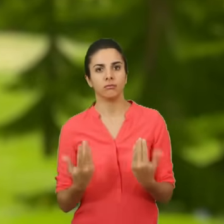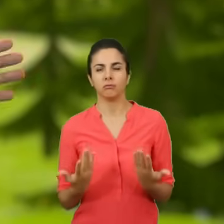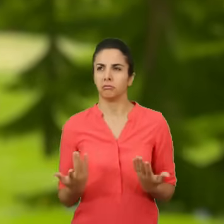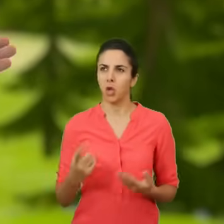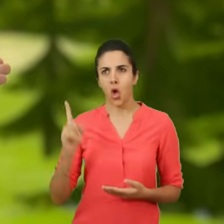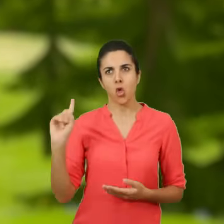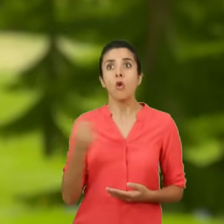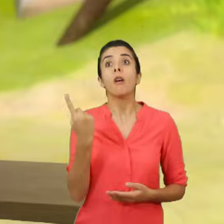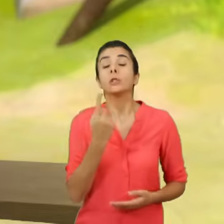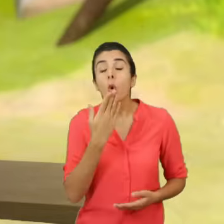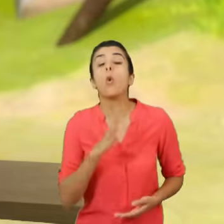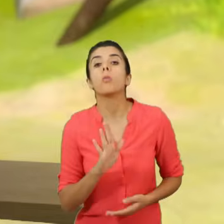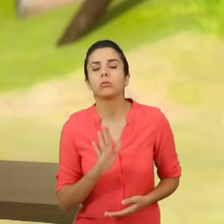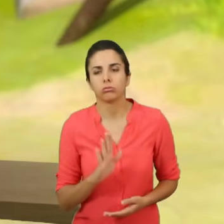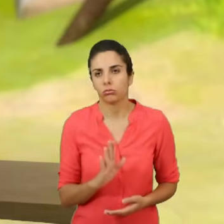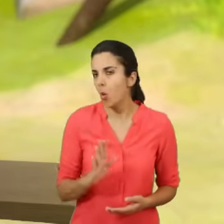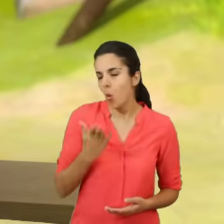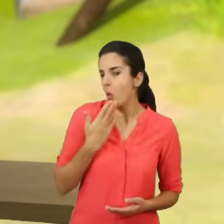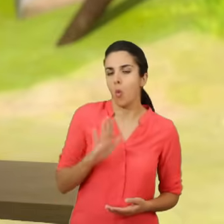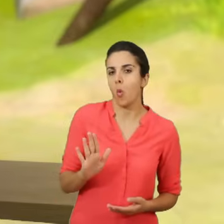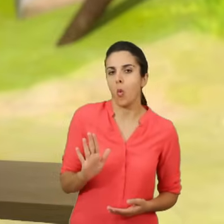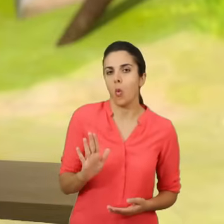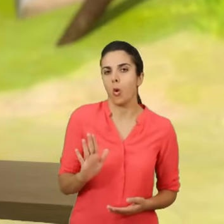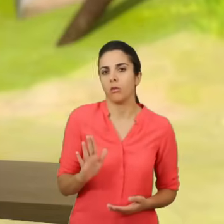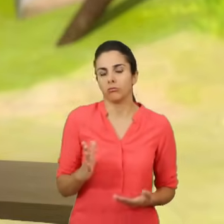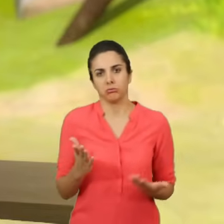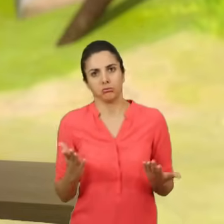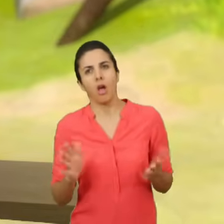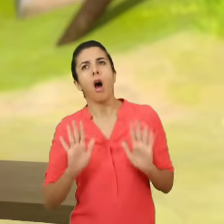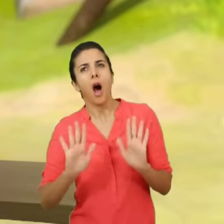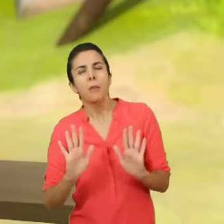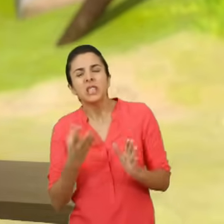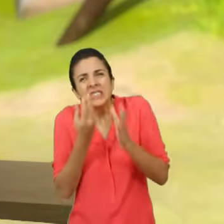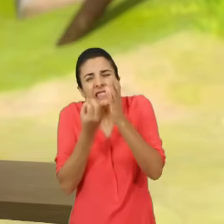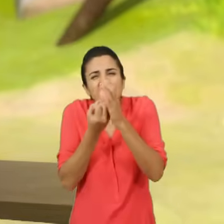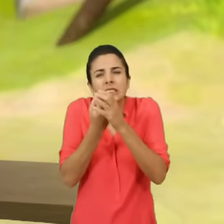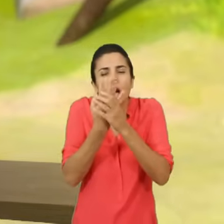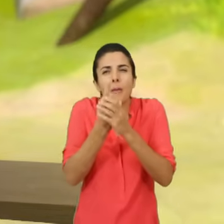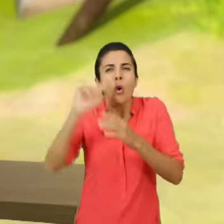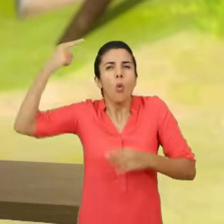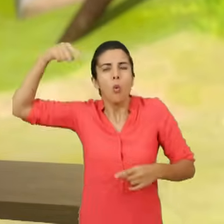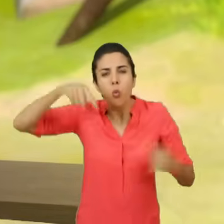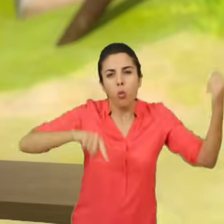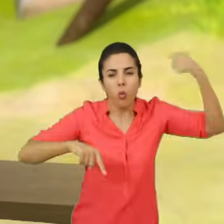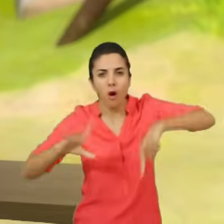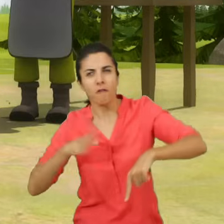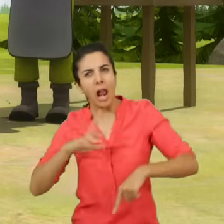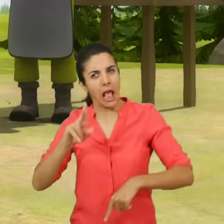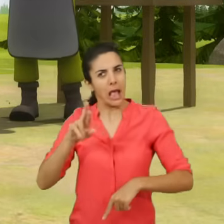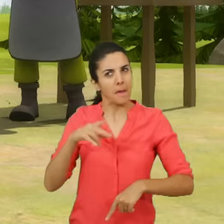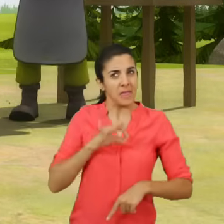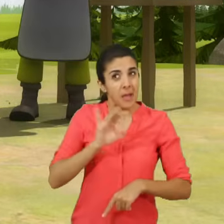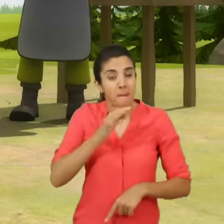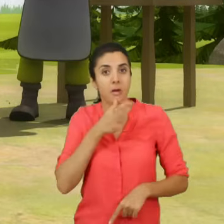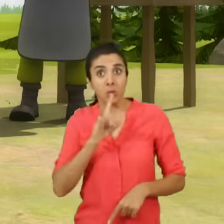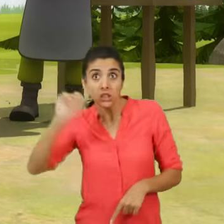Garip bir şey olmadı yani. Olmadı. Ama sanki sabaha karşı şimşek çaktı gibi geldi bana.